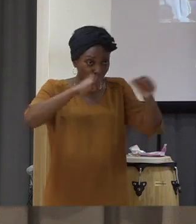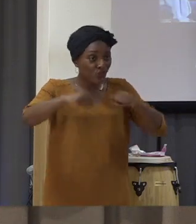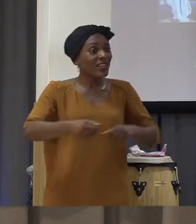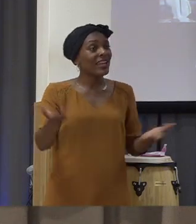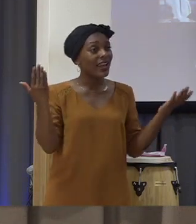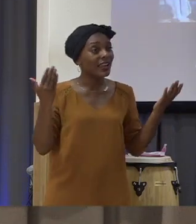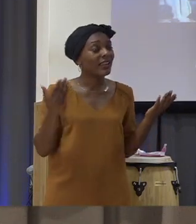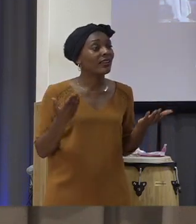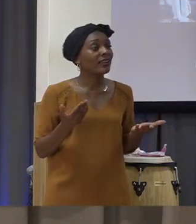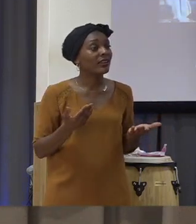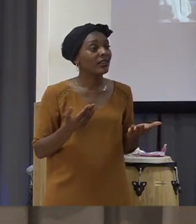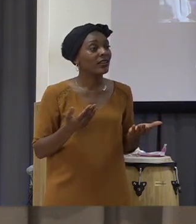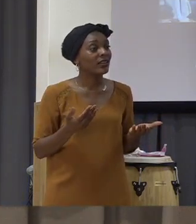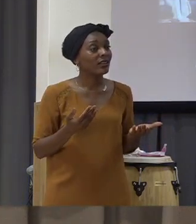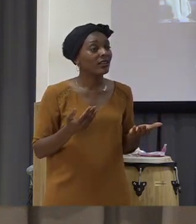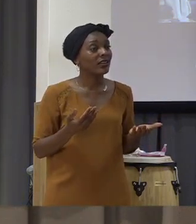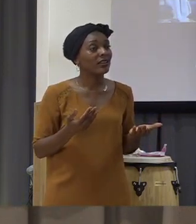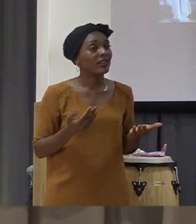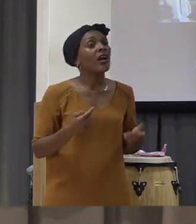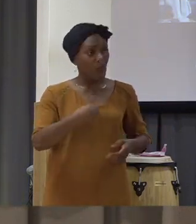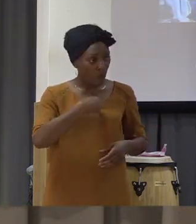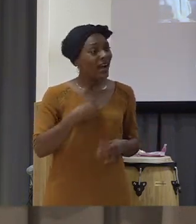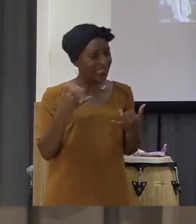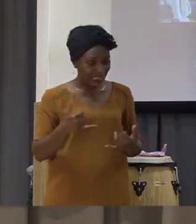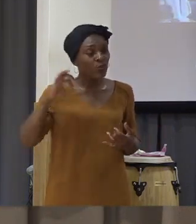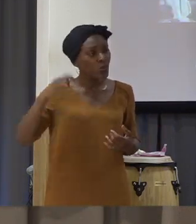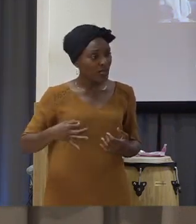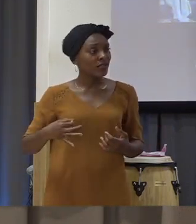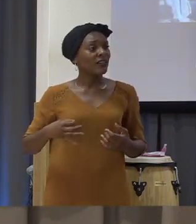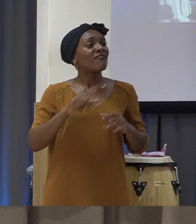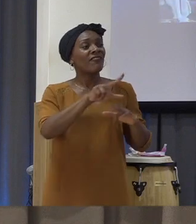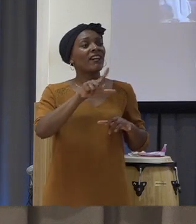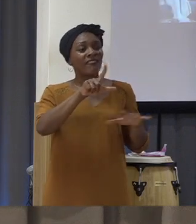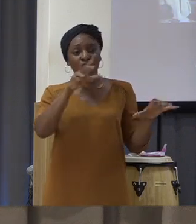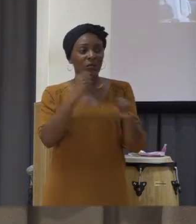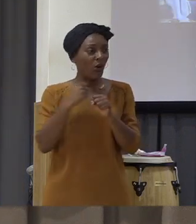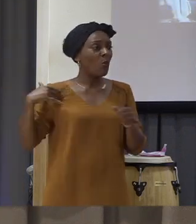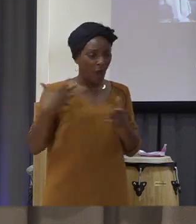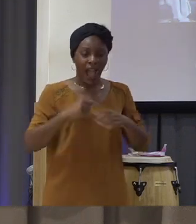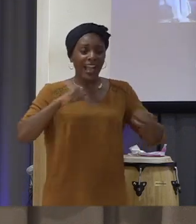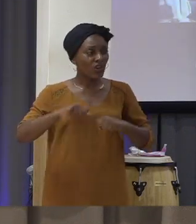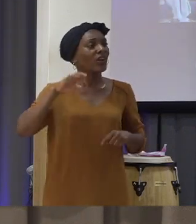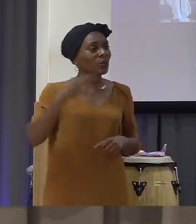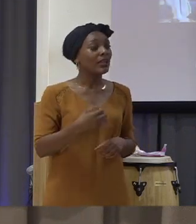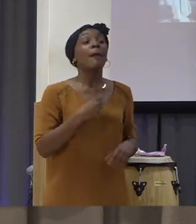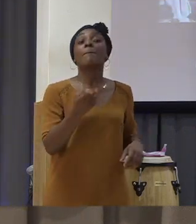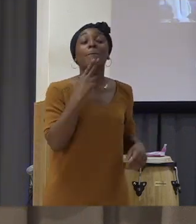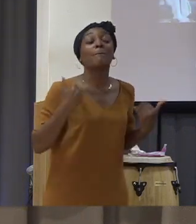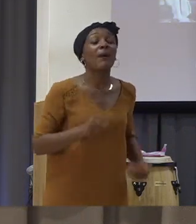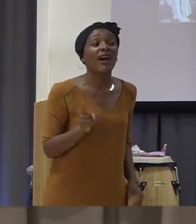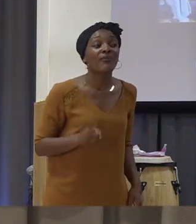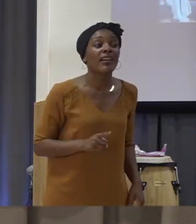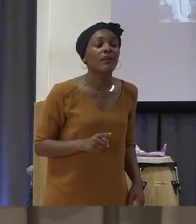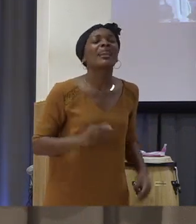acteurs. Moi, j'ai été un acteur pendant ces années. Imparfait, mais j'ai été